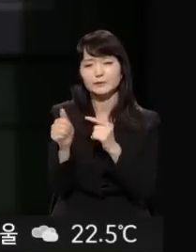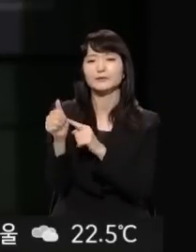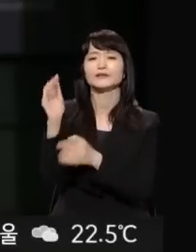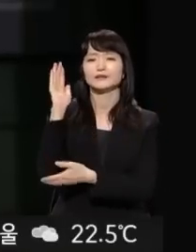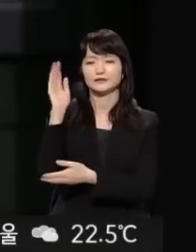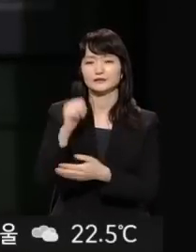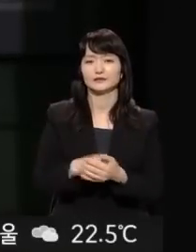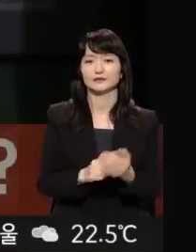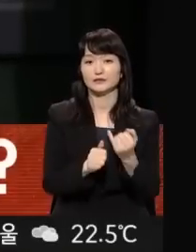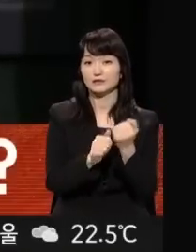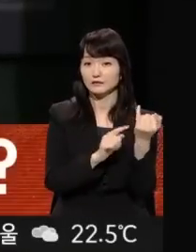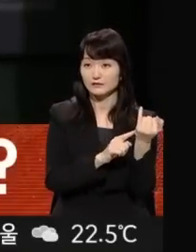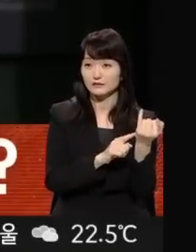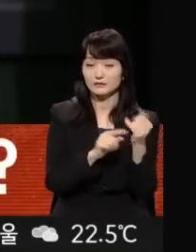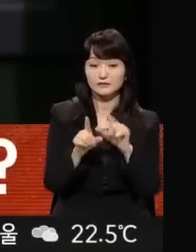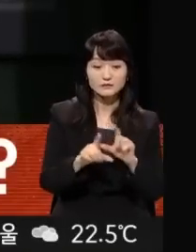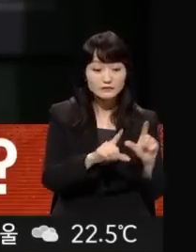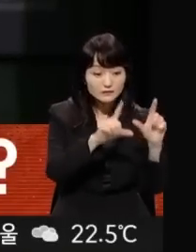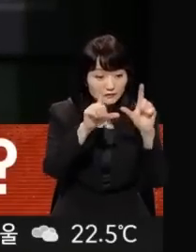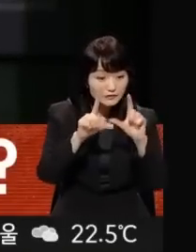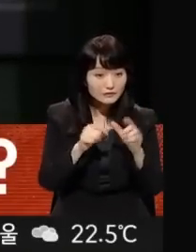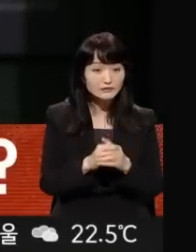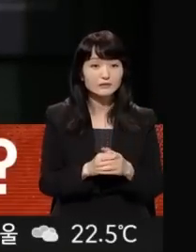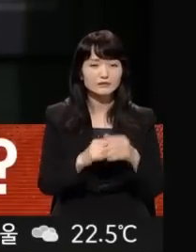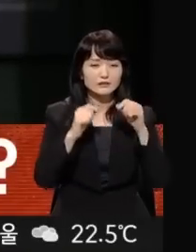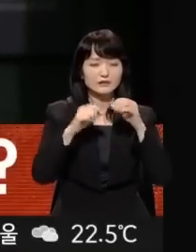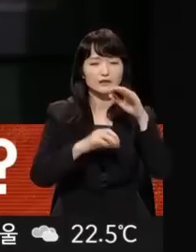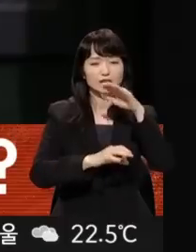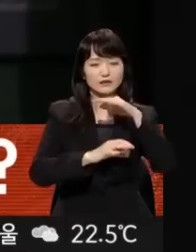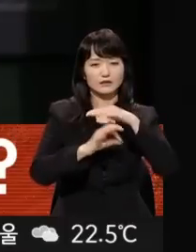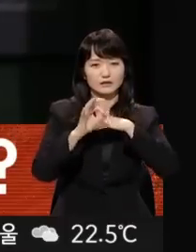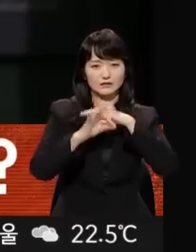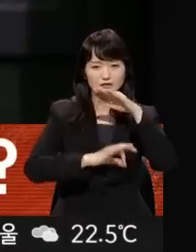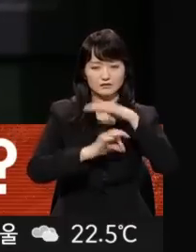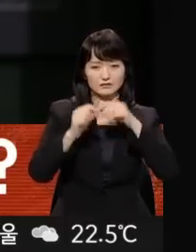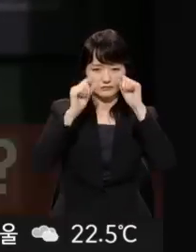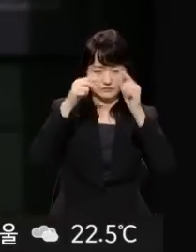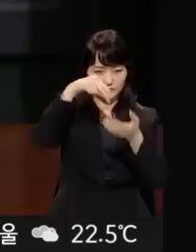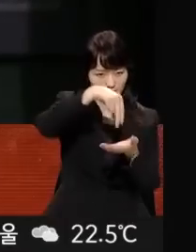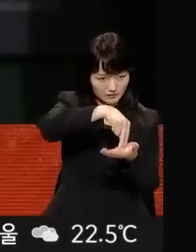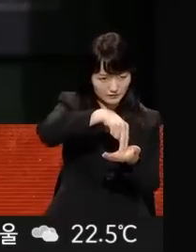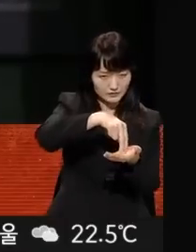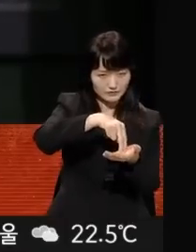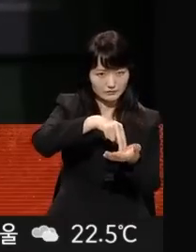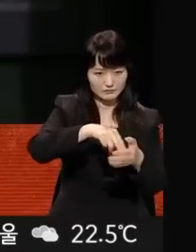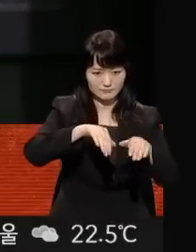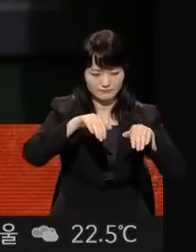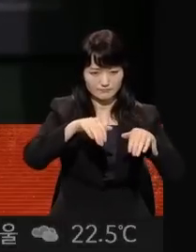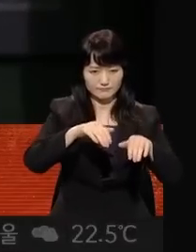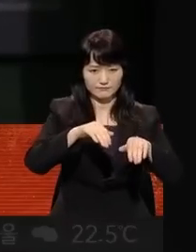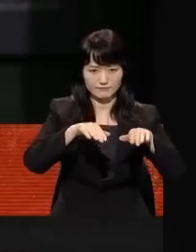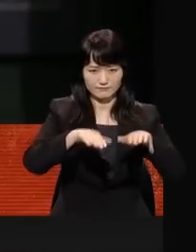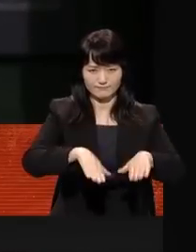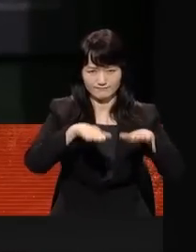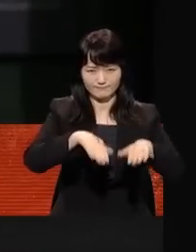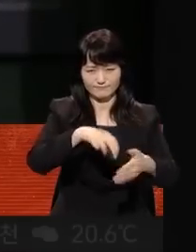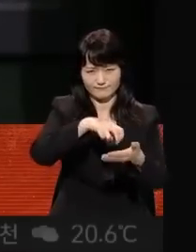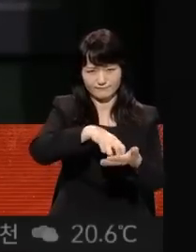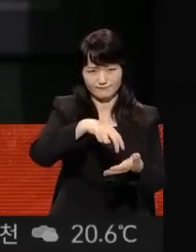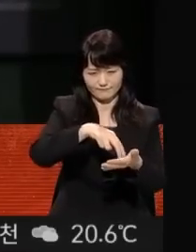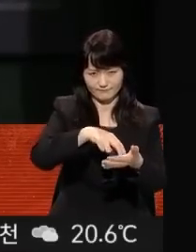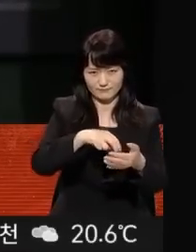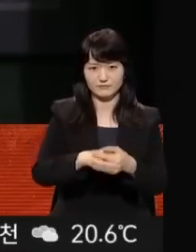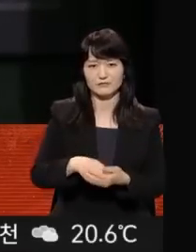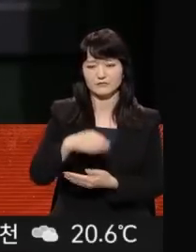사연입니다이 아내의 일상 아침에 일어나서 침대 밑에서 팔굽혀펴기 50회 하는 걸로 시작을 하는데요 닭가슴살이랑 프로틴 음료를